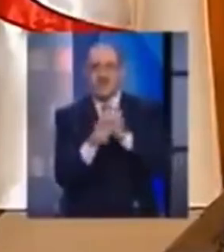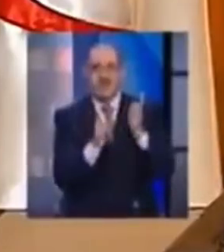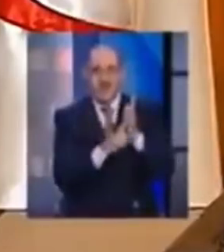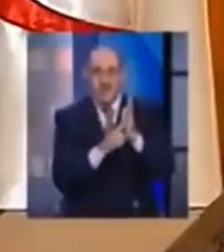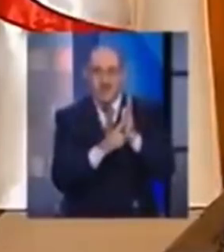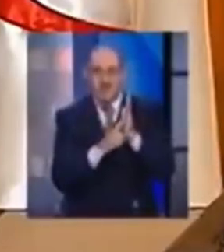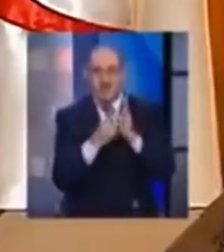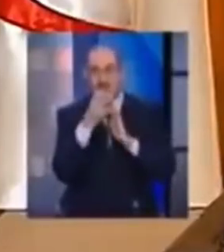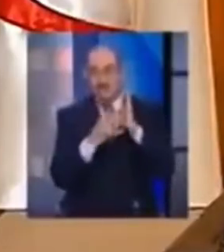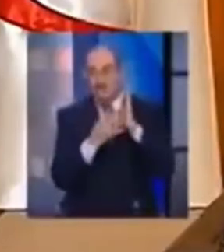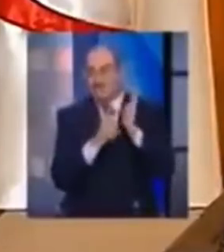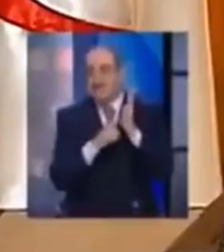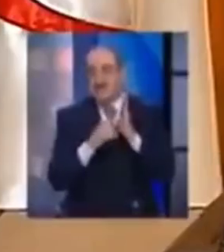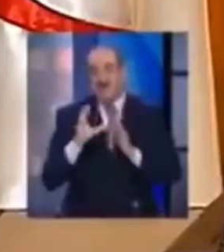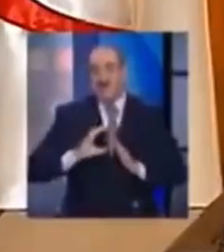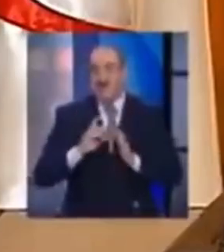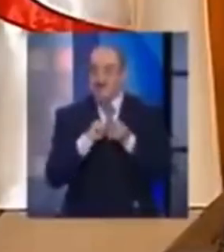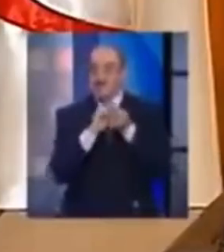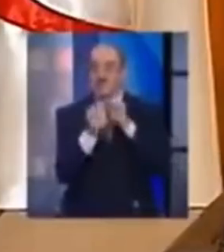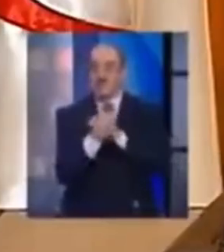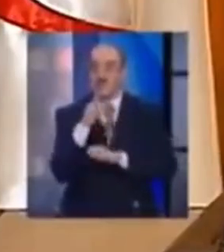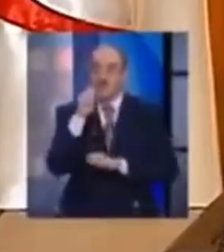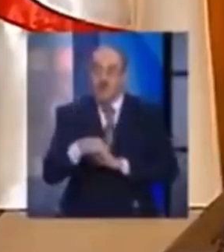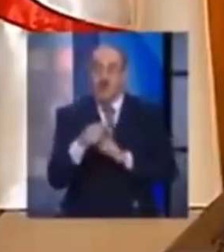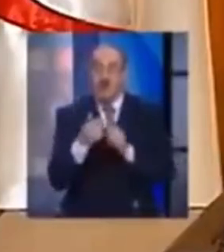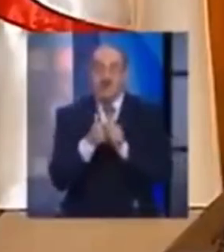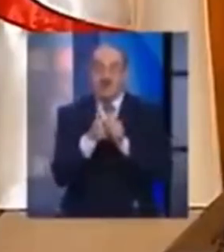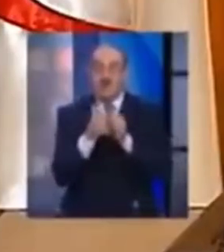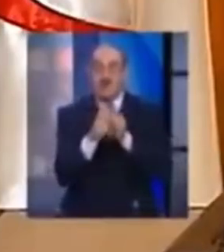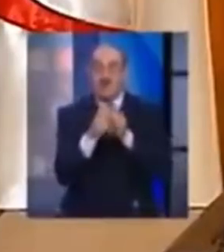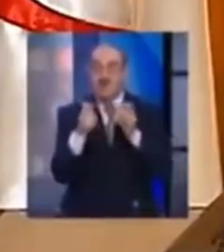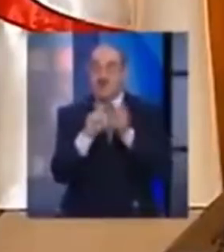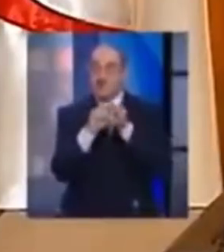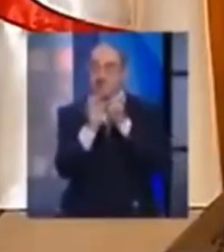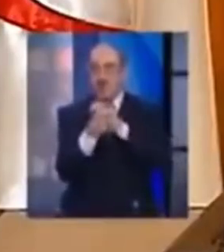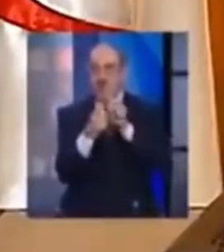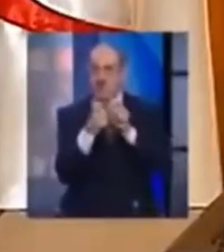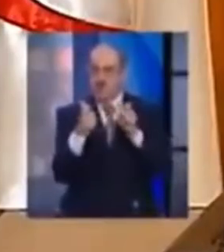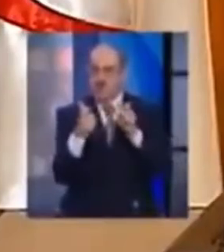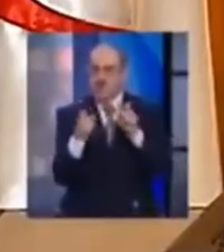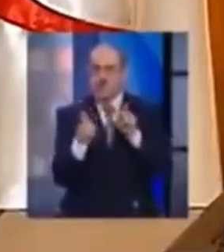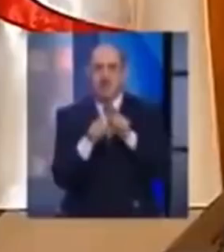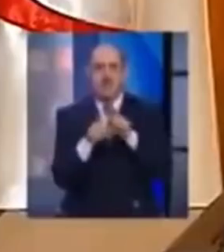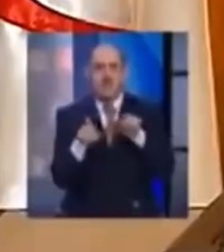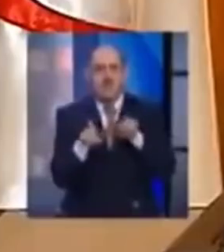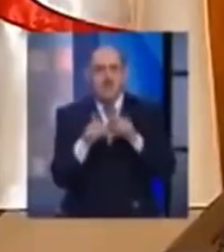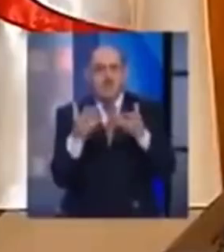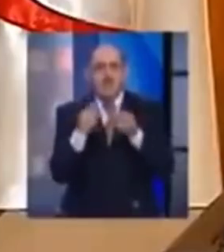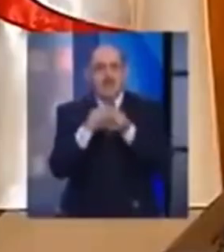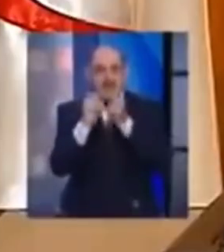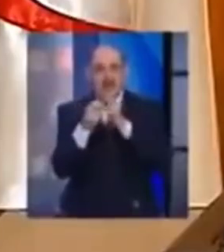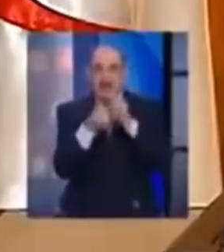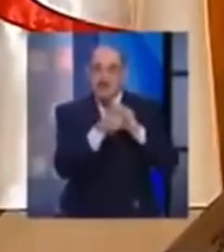والتغيير النصوص تغيير المؤسسات، تغيير يعني بصفة عامة، مثل ما